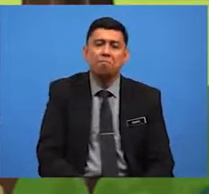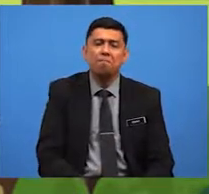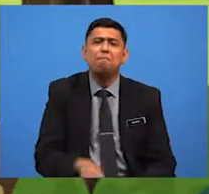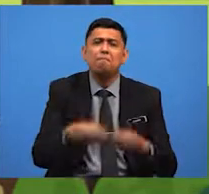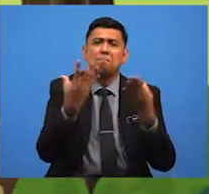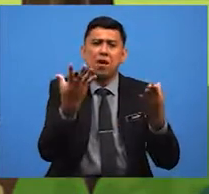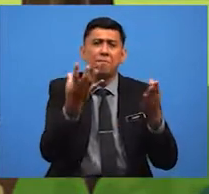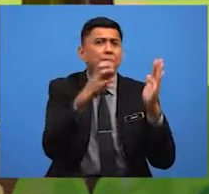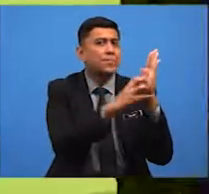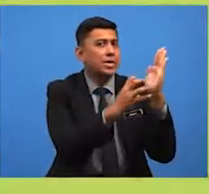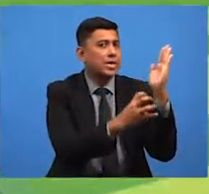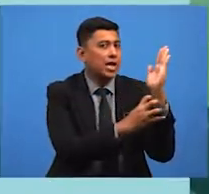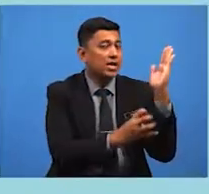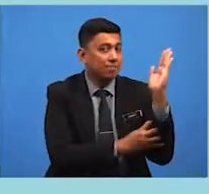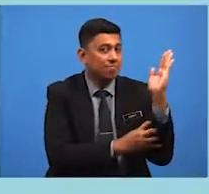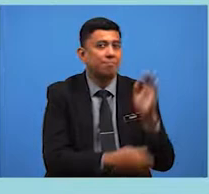sajak ini.